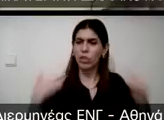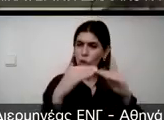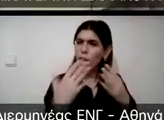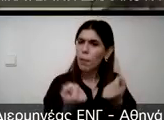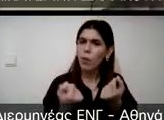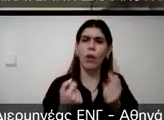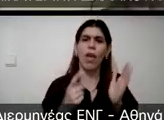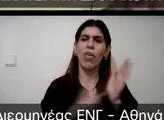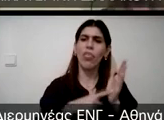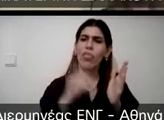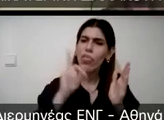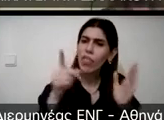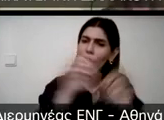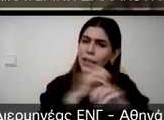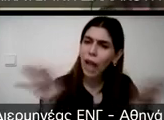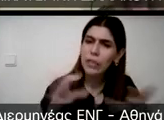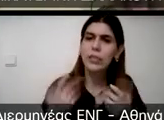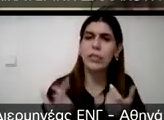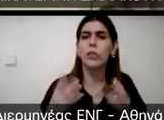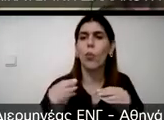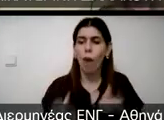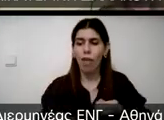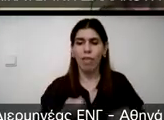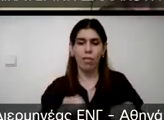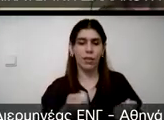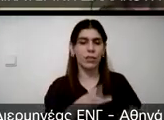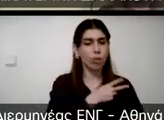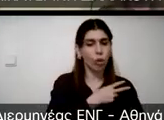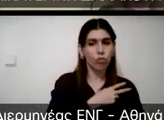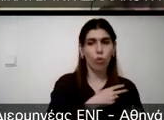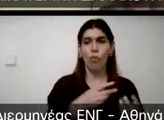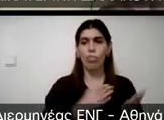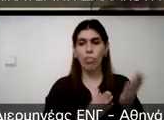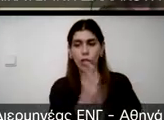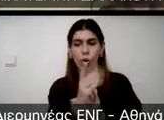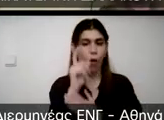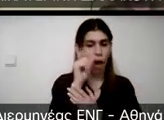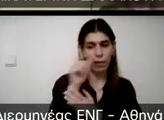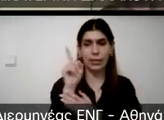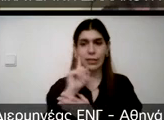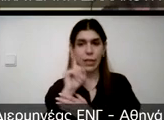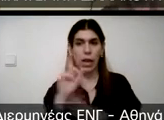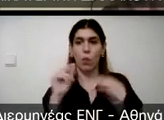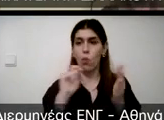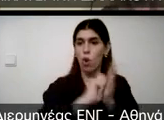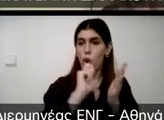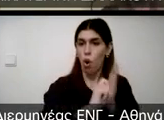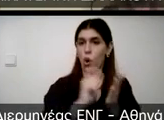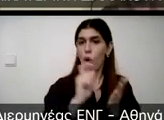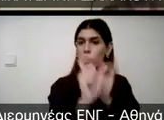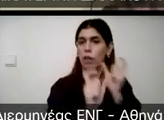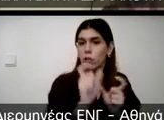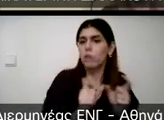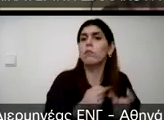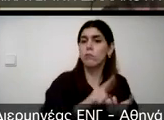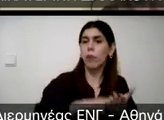διατάξεις για την ορατότητα και την ίση μεταχείριση των φύλων στον επίσημο γραπτό λόγο. Για παράδειγμα, κάποια πράγματα